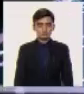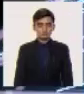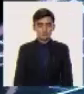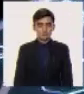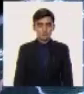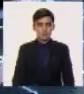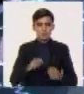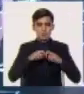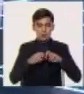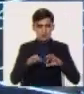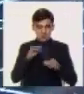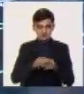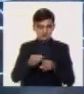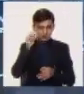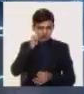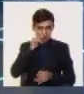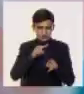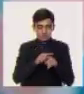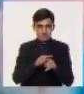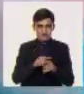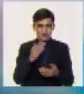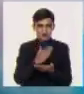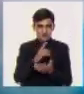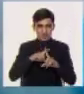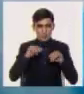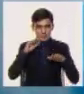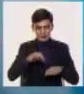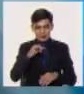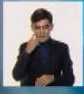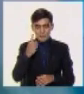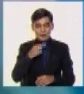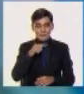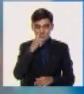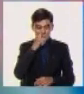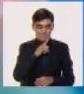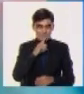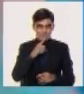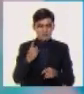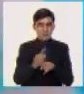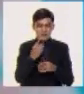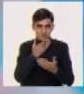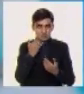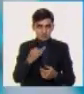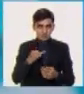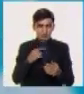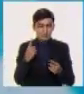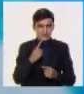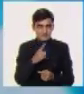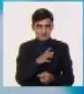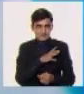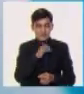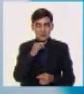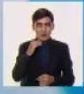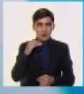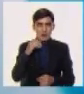проблемы дистанционного обучения преследует школьников в нашей стране не первый месяц отсутствие интернета главная беда ученики близок